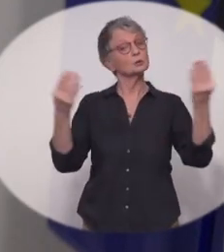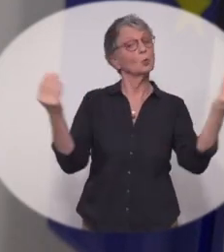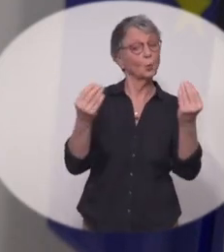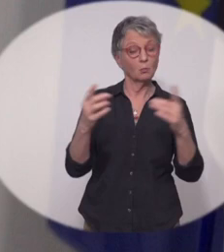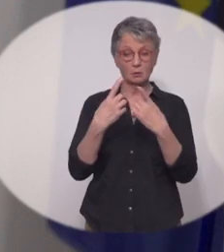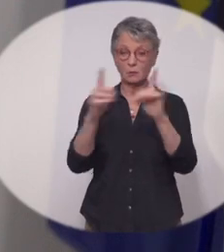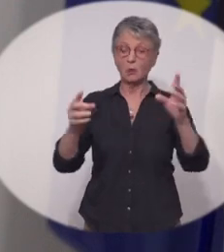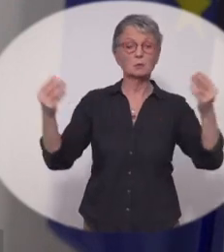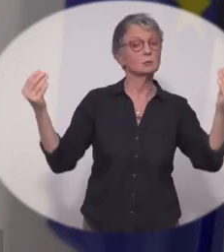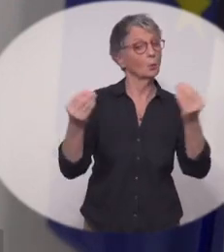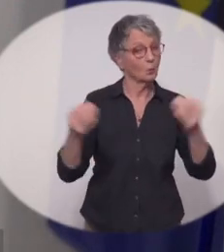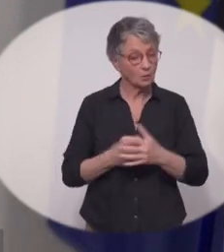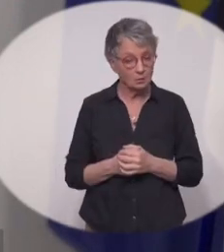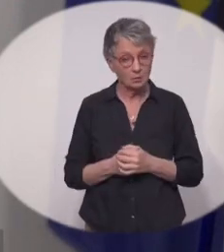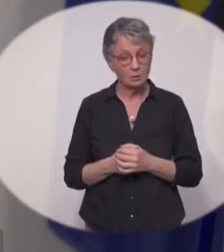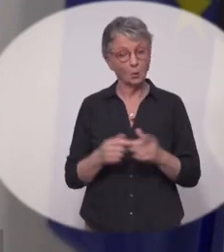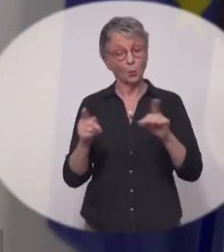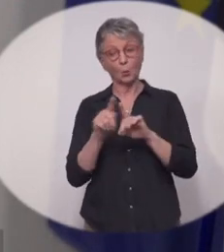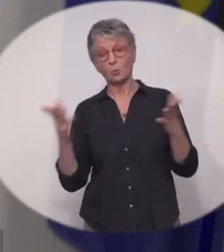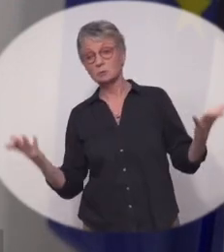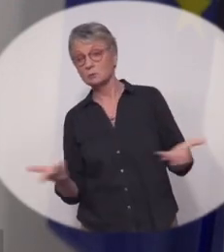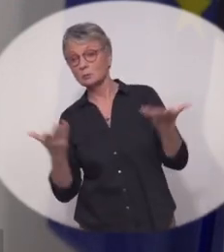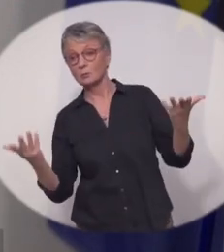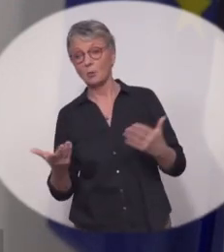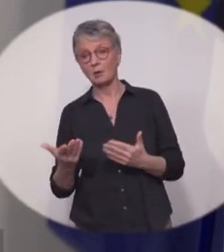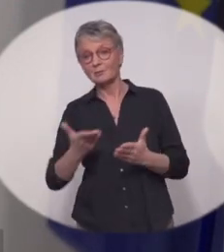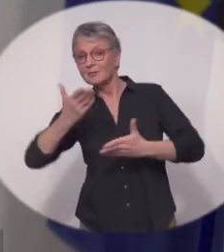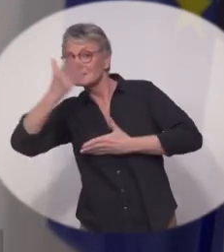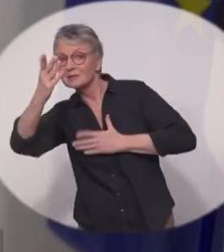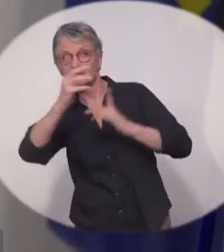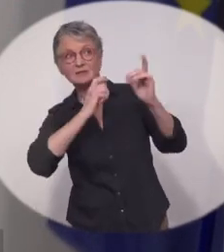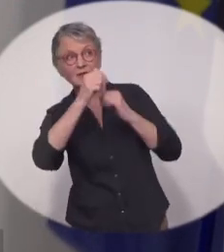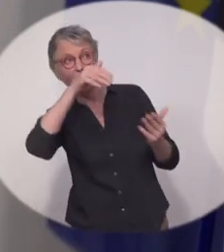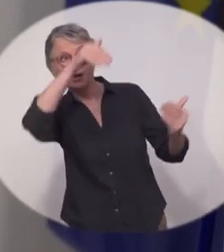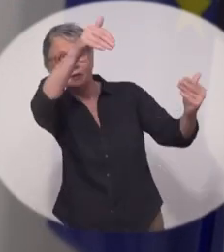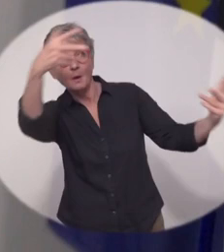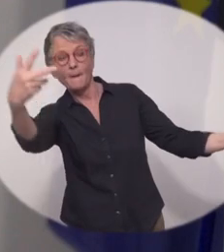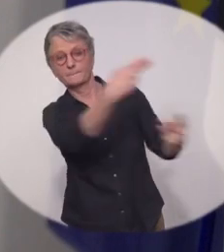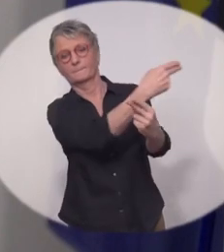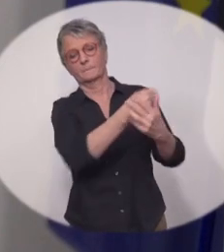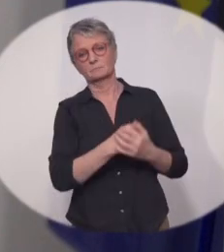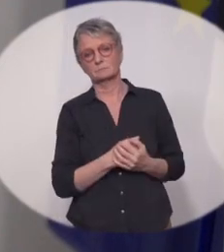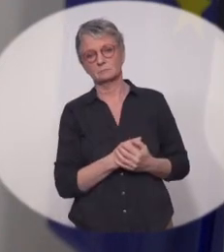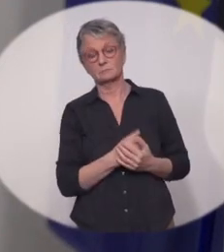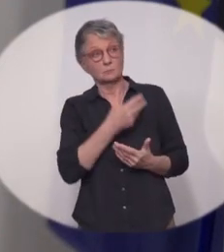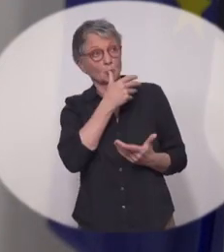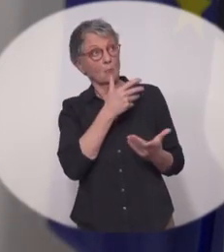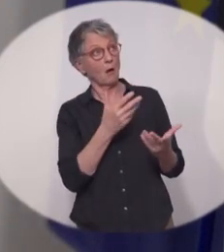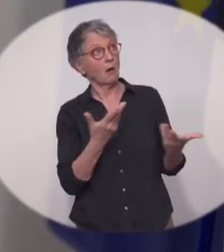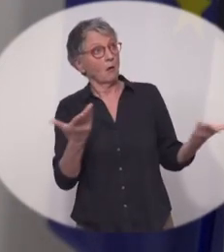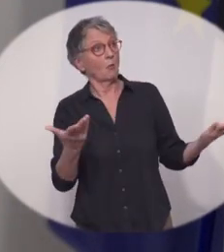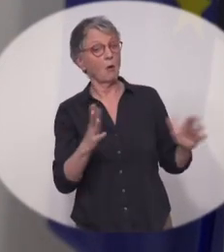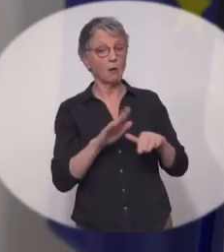démocratie parce qu'elle ferme la porte à toute perspective de dialogue et d'espoir parce qu'elle ne peut que déboucher sur la